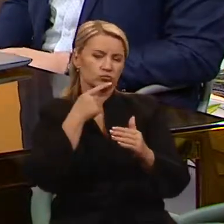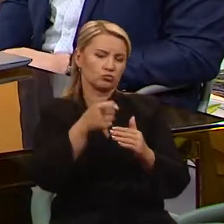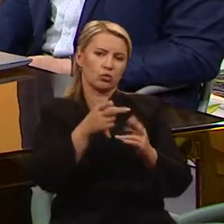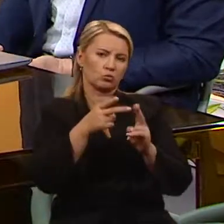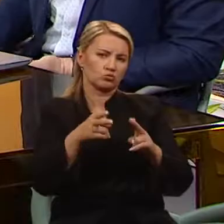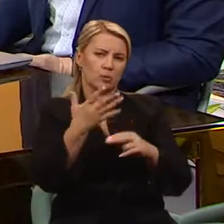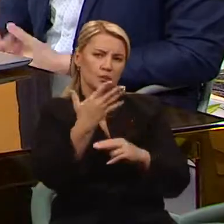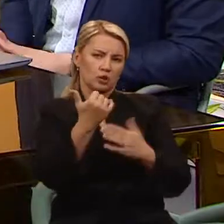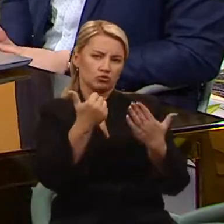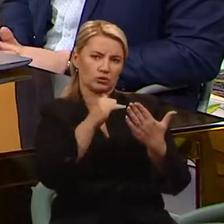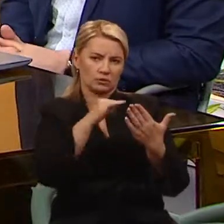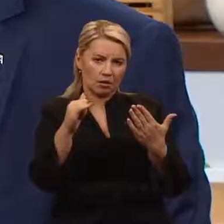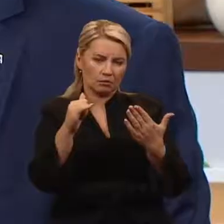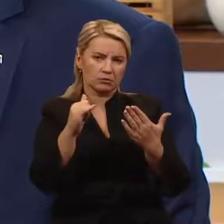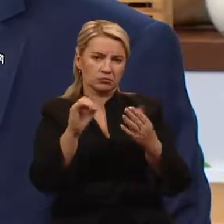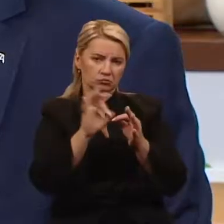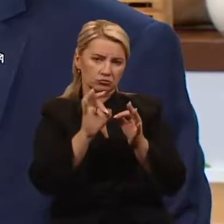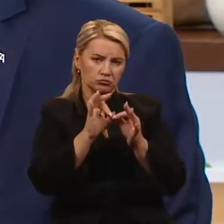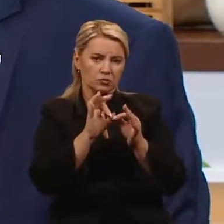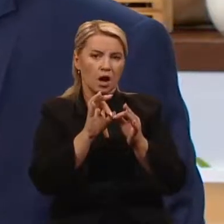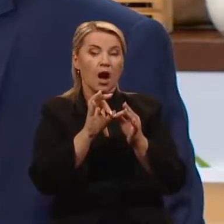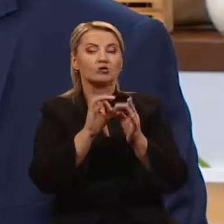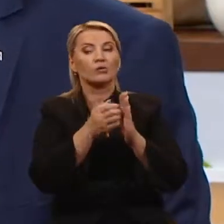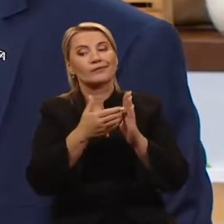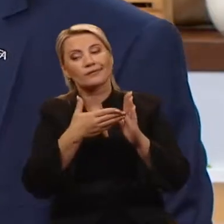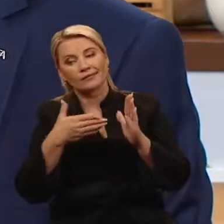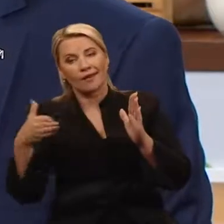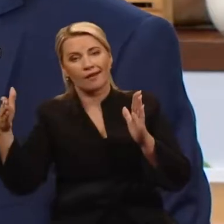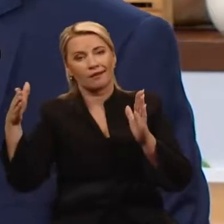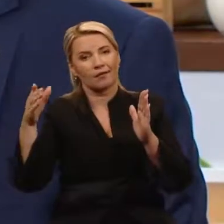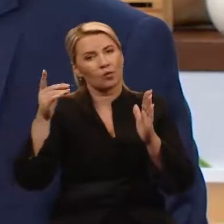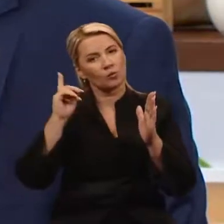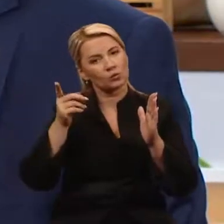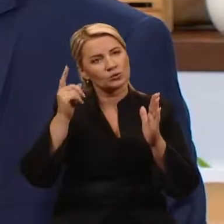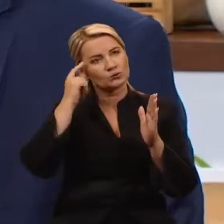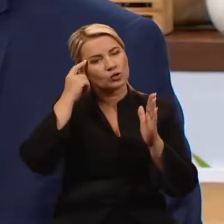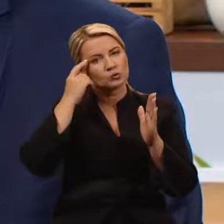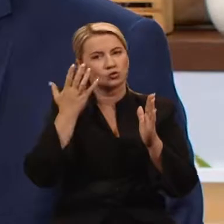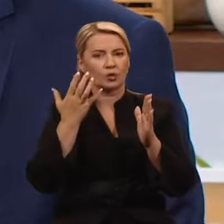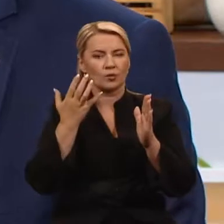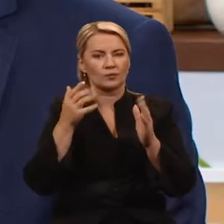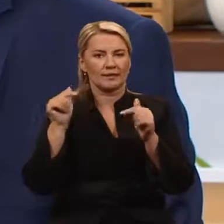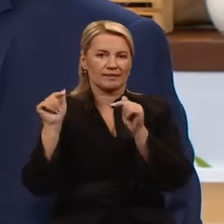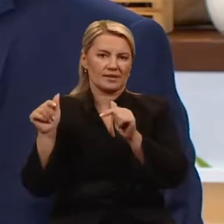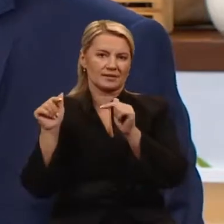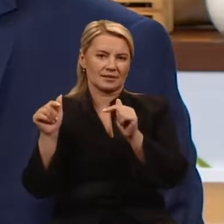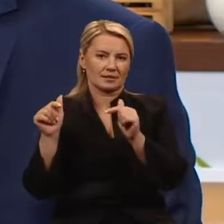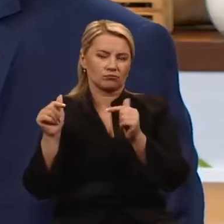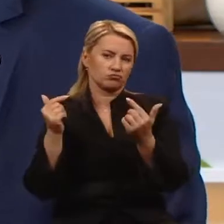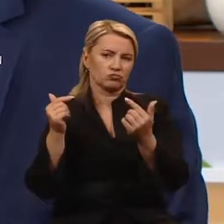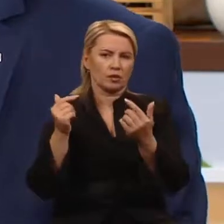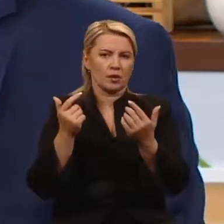takovém horizontu a na ten dlouhodobý horizont zvážit nějaký vhodný program investování, protože už se bavíme třeba o 15